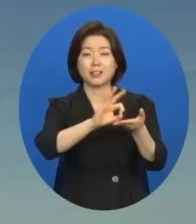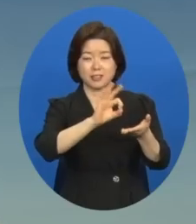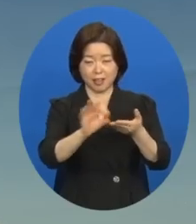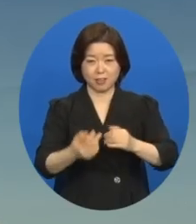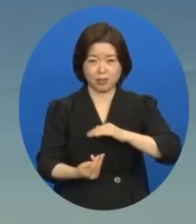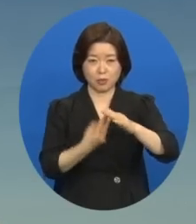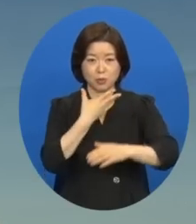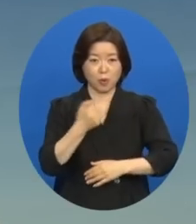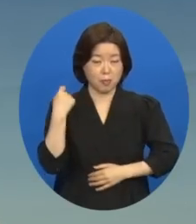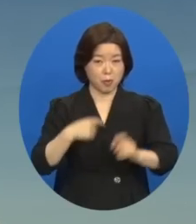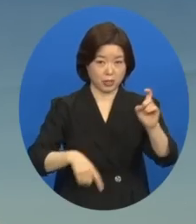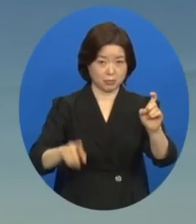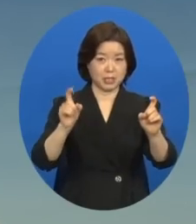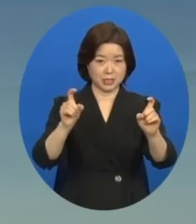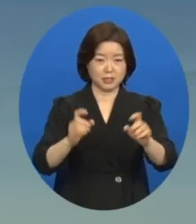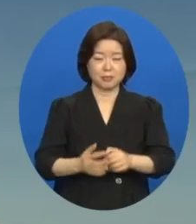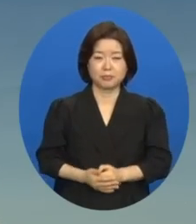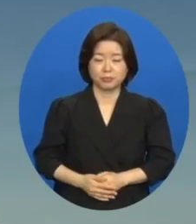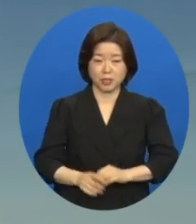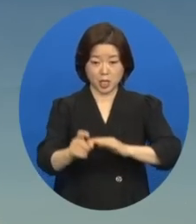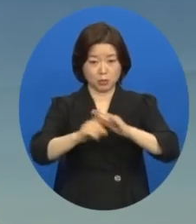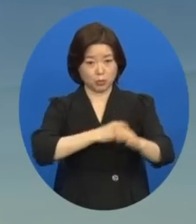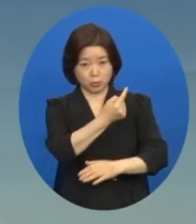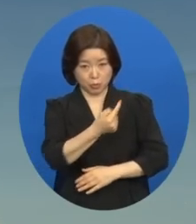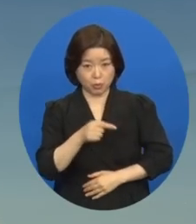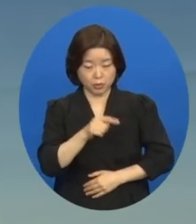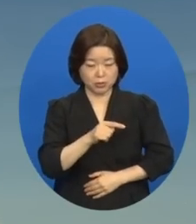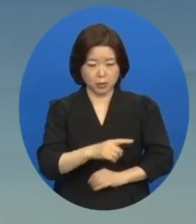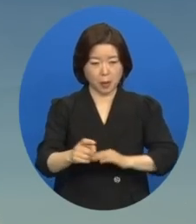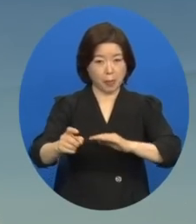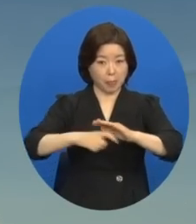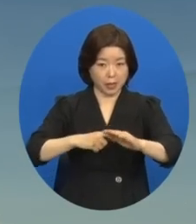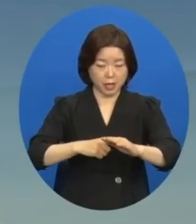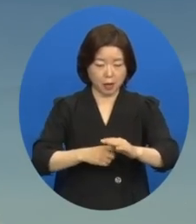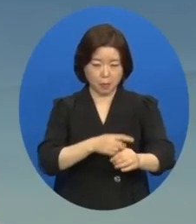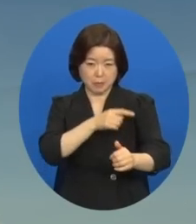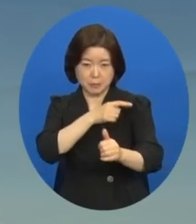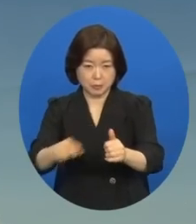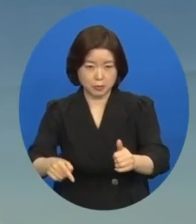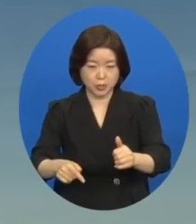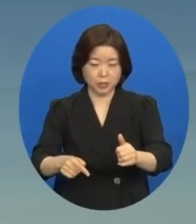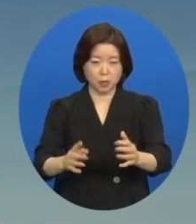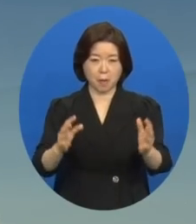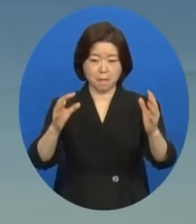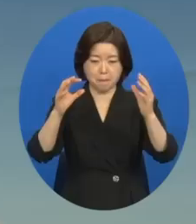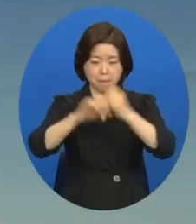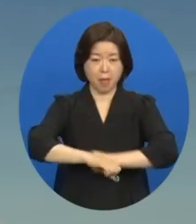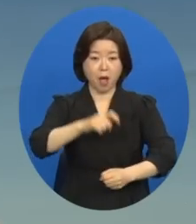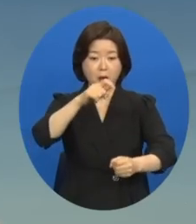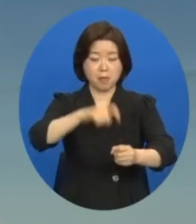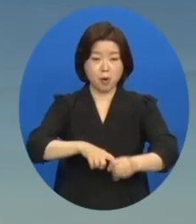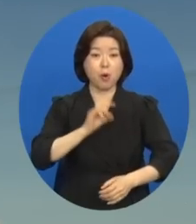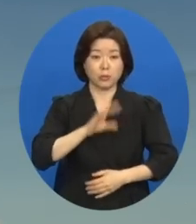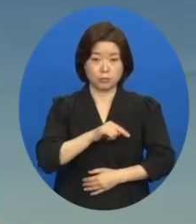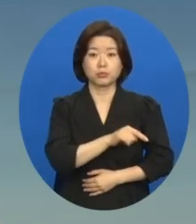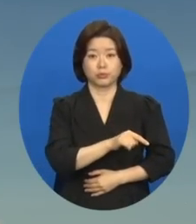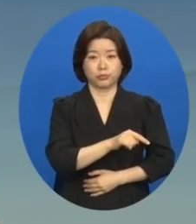10장 10절입니다. 도둑이 오는 것은 도둑질하고 죽이고 멸망시키려는